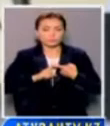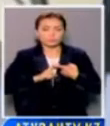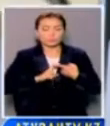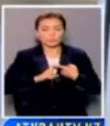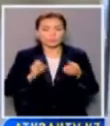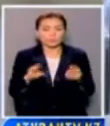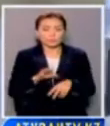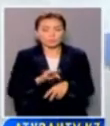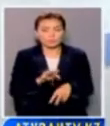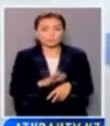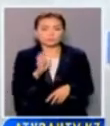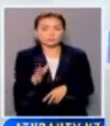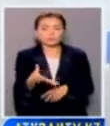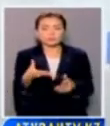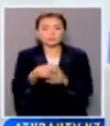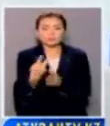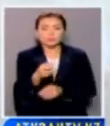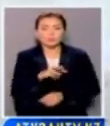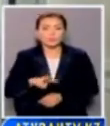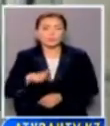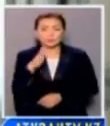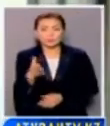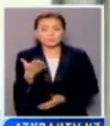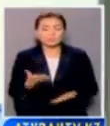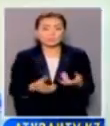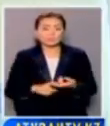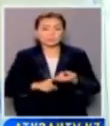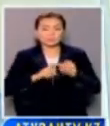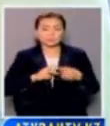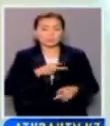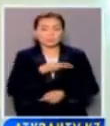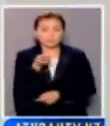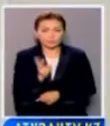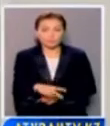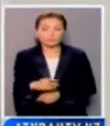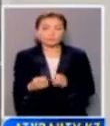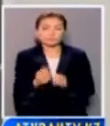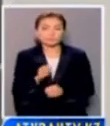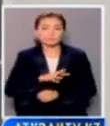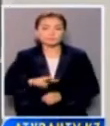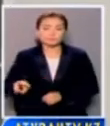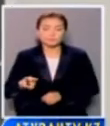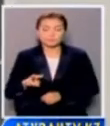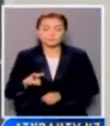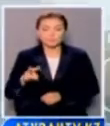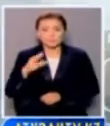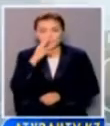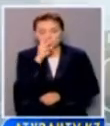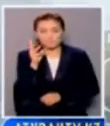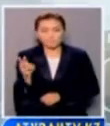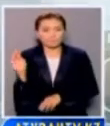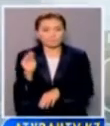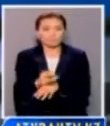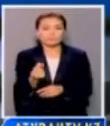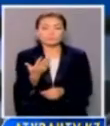работе опасной инфекцией, будет выплачено 2 миллиона тенге. Семья медицинского работника, погибшего во время борьбы с пандемией,